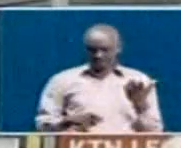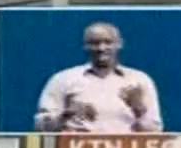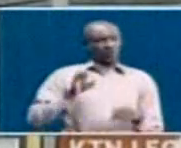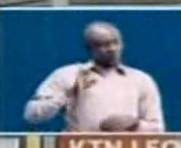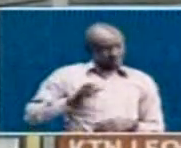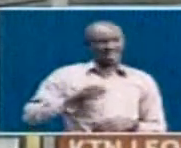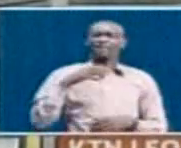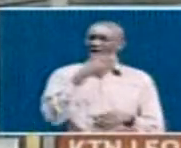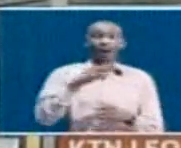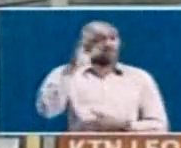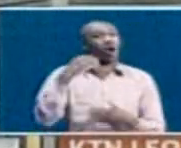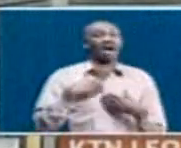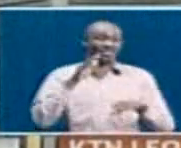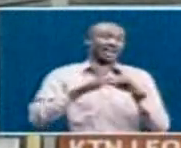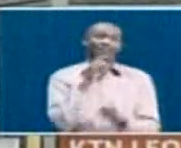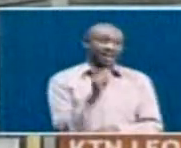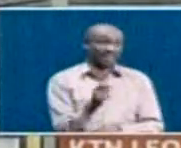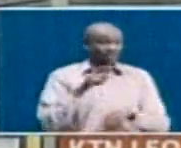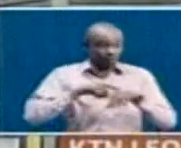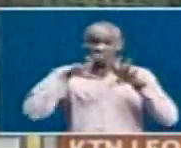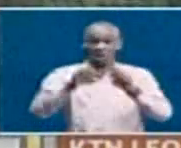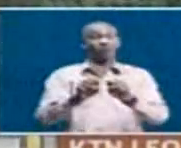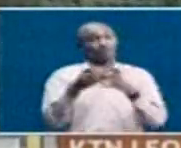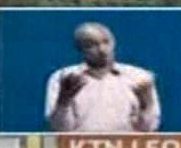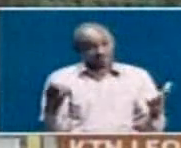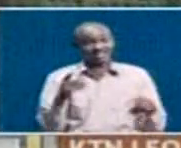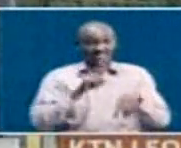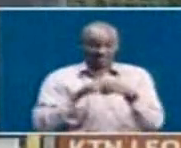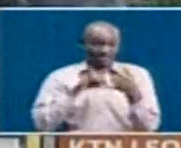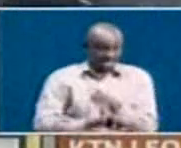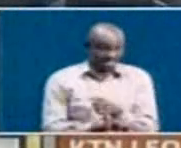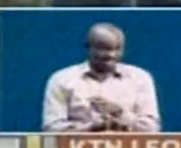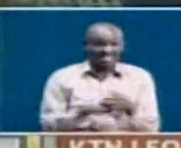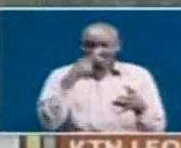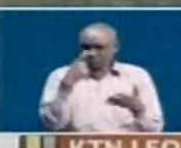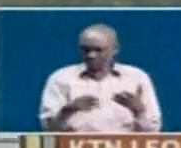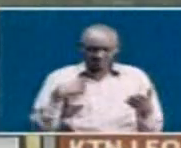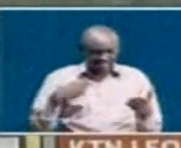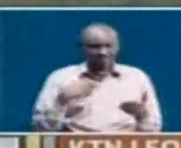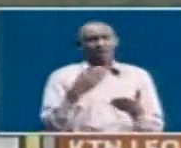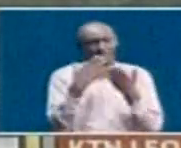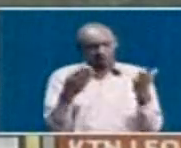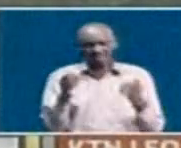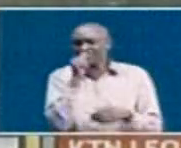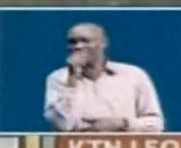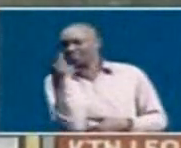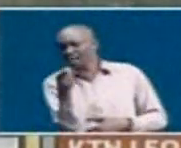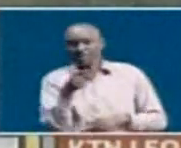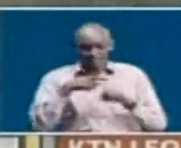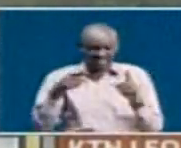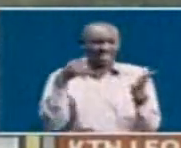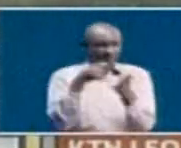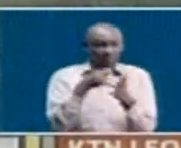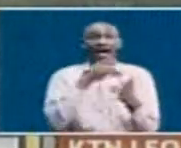wanawake wamezidi nguvu katika umiliki wa mali hasa katika ndoa, huku wengi wakilaumiwa kumiliki mali kisirisiri bila kuhusisha